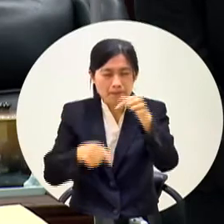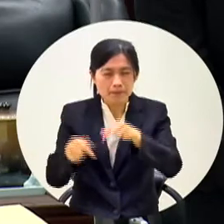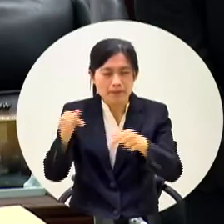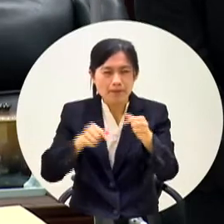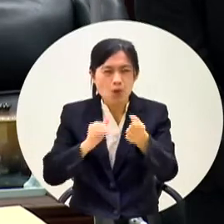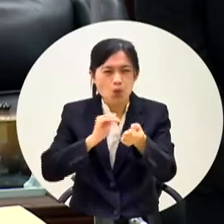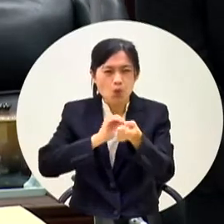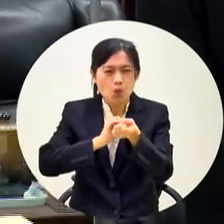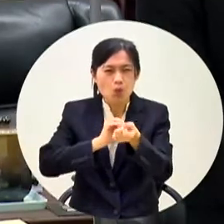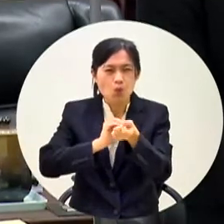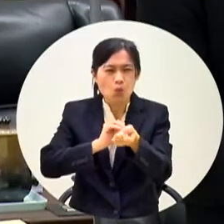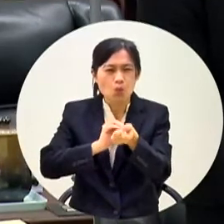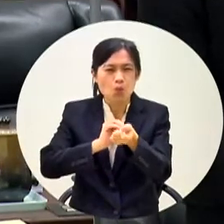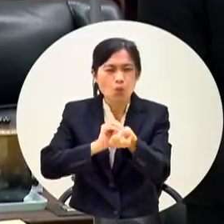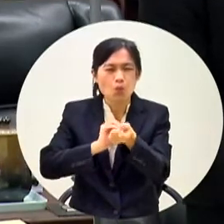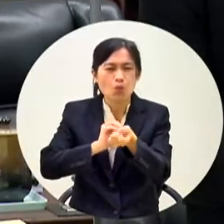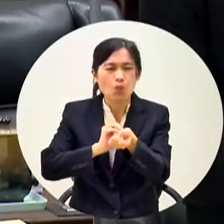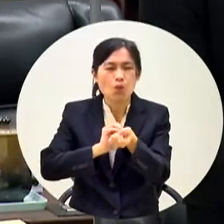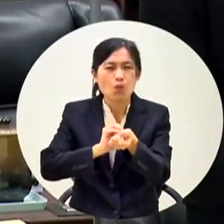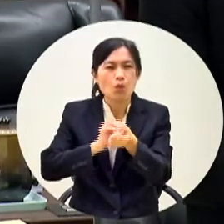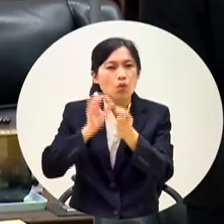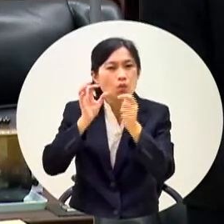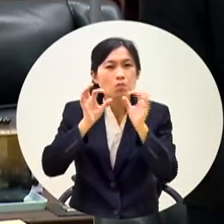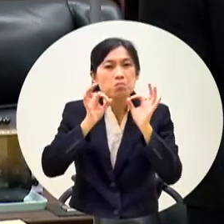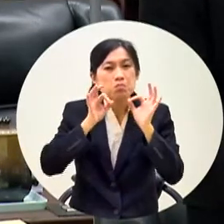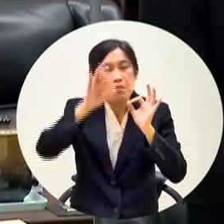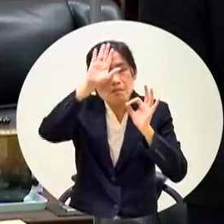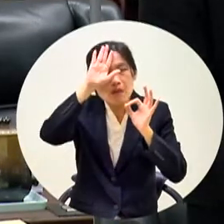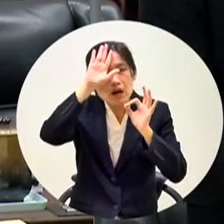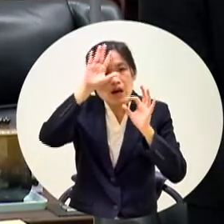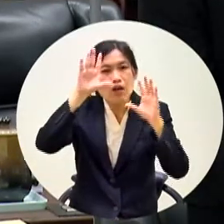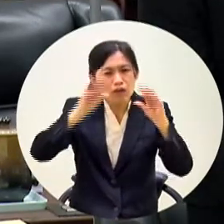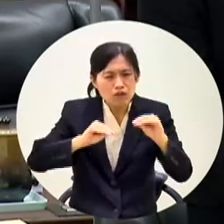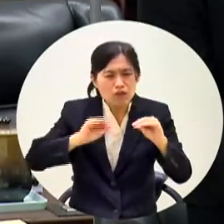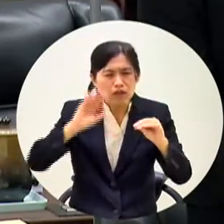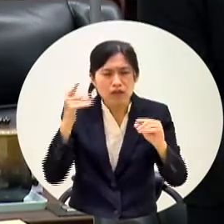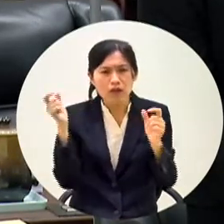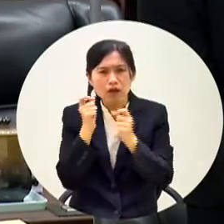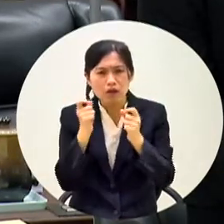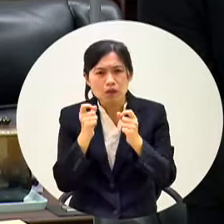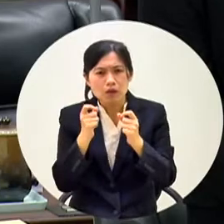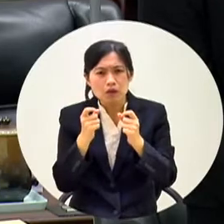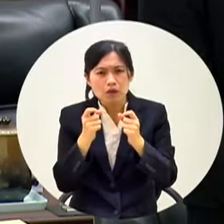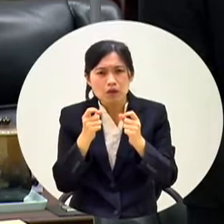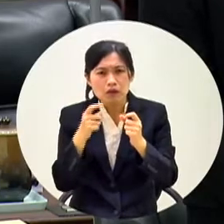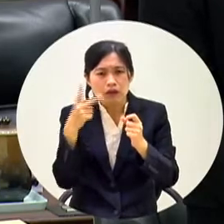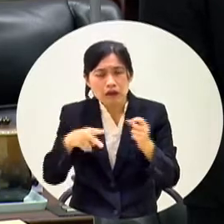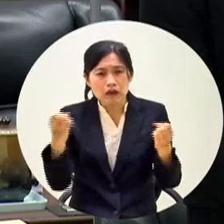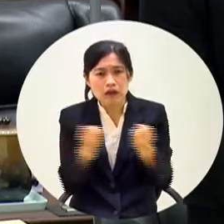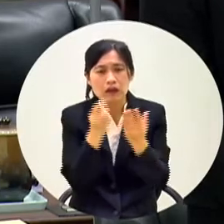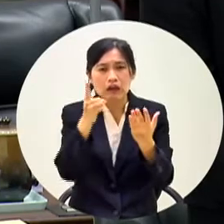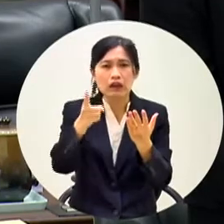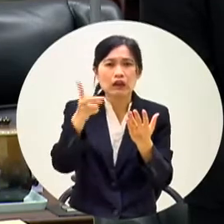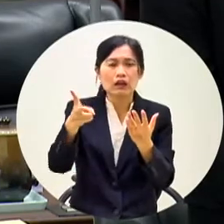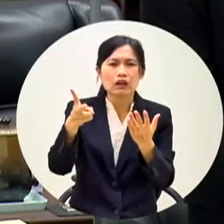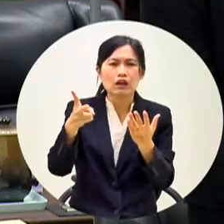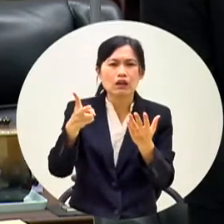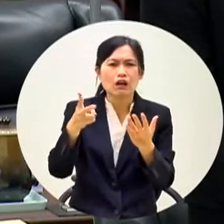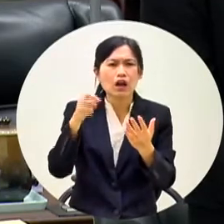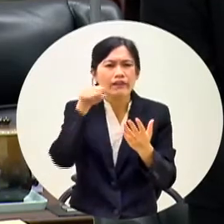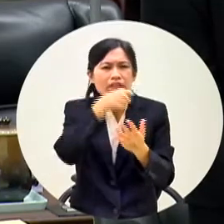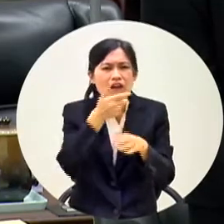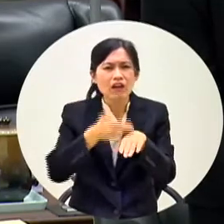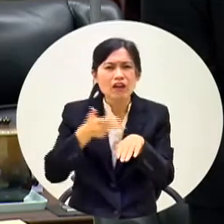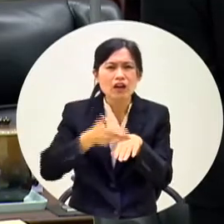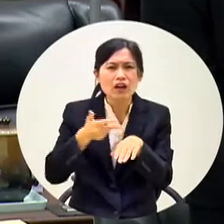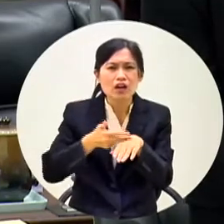疗，他的癌症都已经消失了，但是近期又复发，发现说台湾的技术已经没有办法帮这个孩子